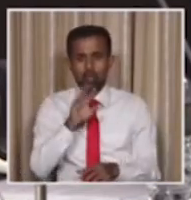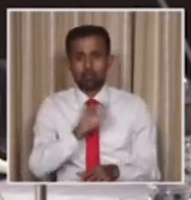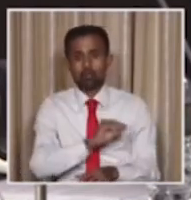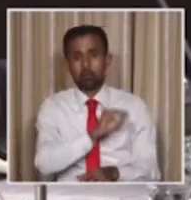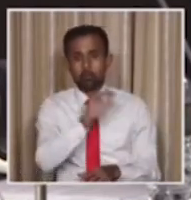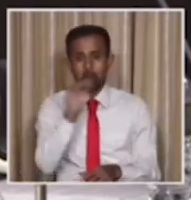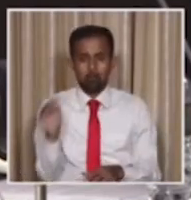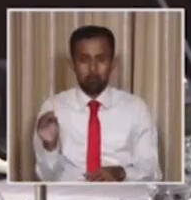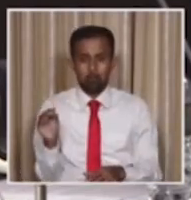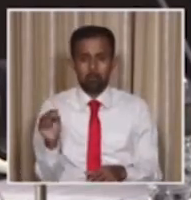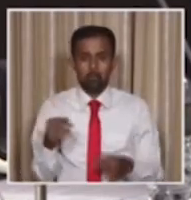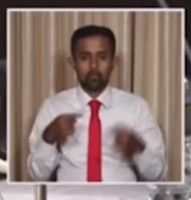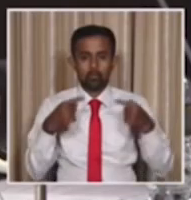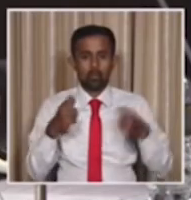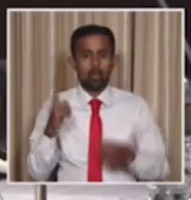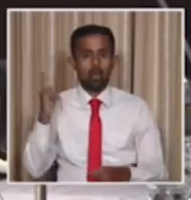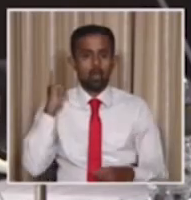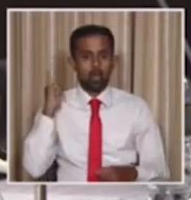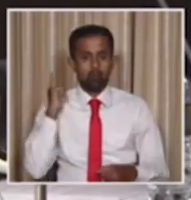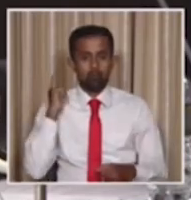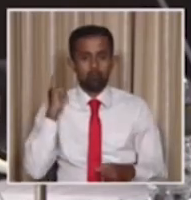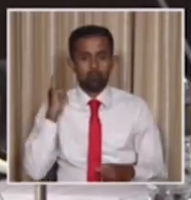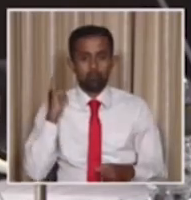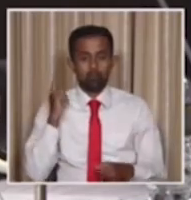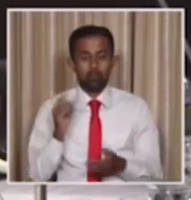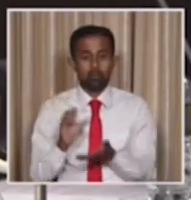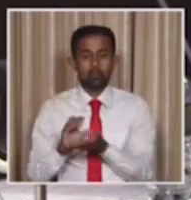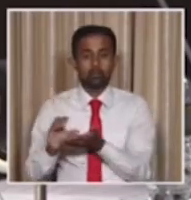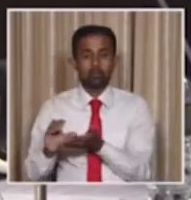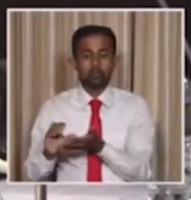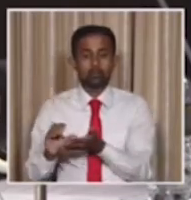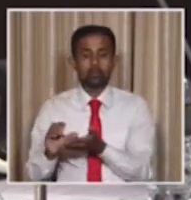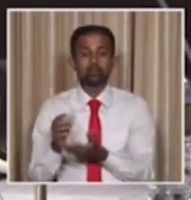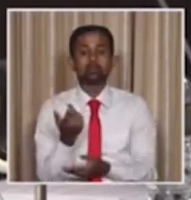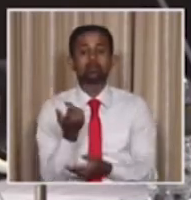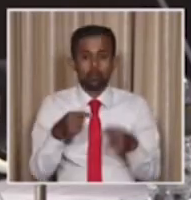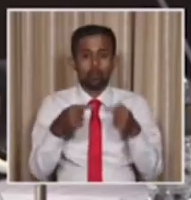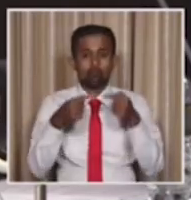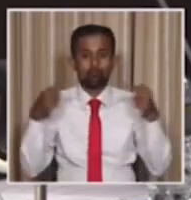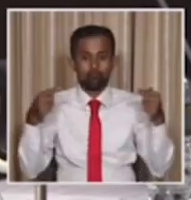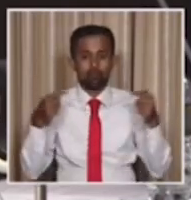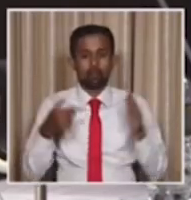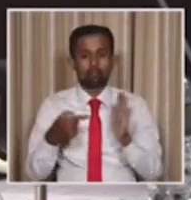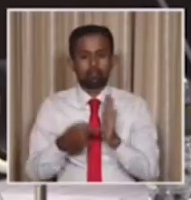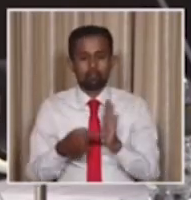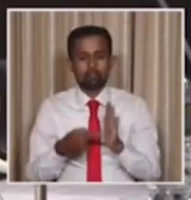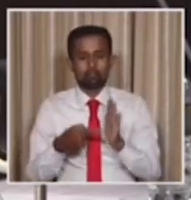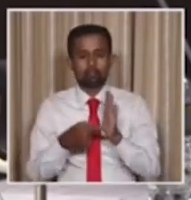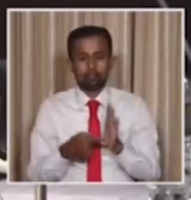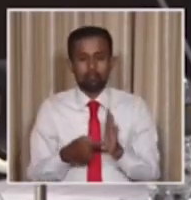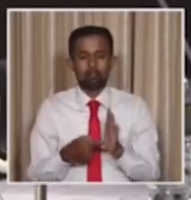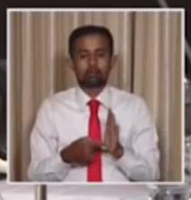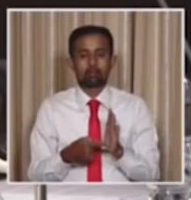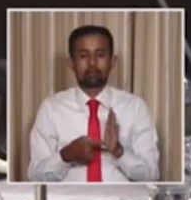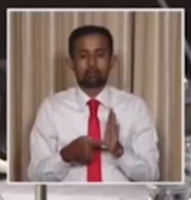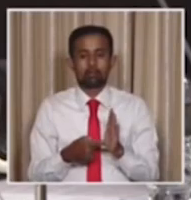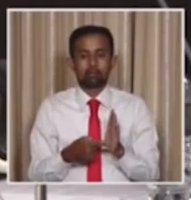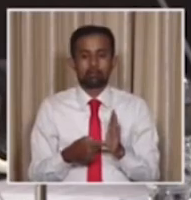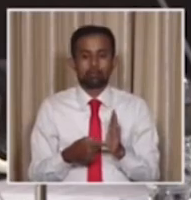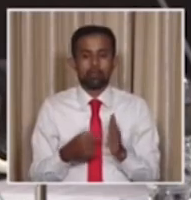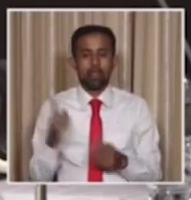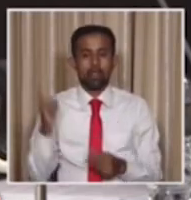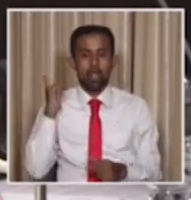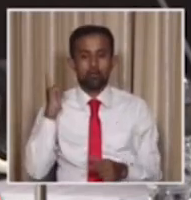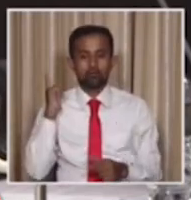வெட்டி அந்த நிதியை பயன்படுத்தி இந்த தேர்தலை உடனடியாக நடத்த முடியும். மற்றும் தொல்பொருள் திணைக்களம் ஊடாக